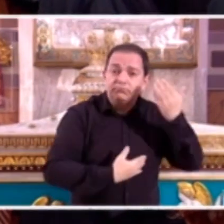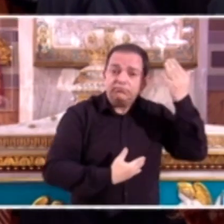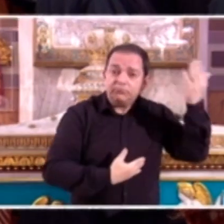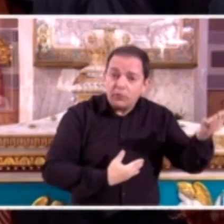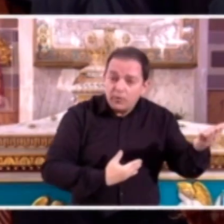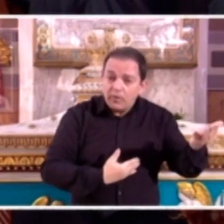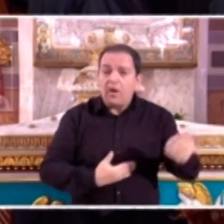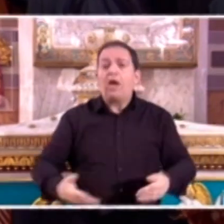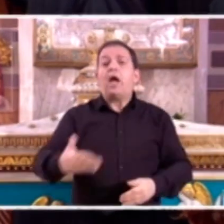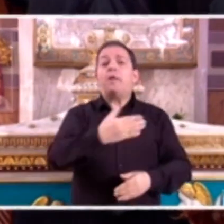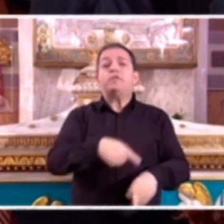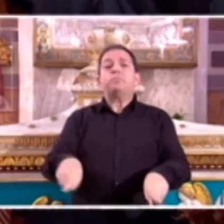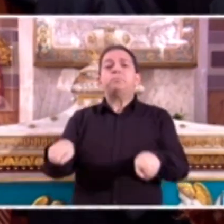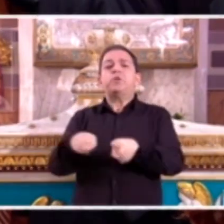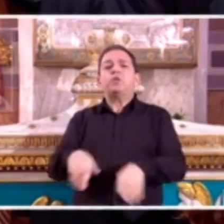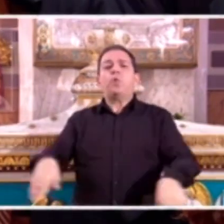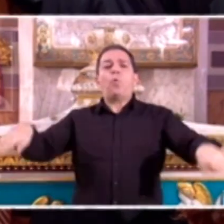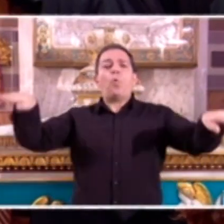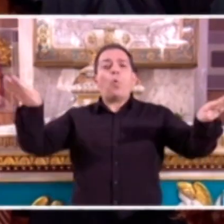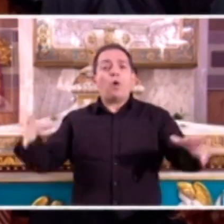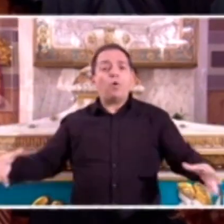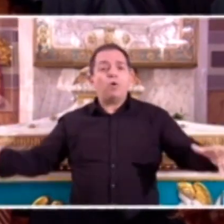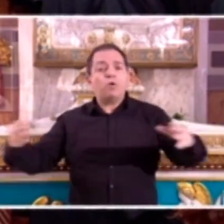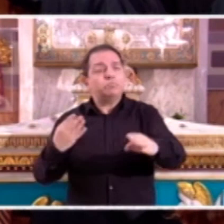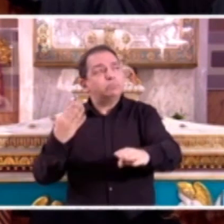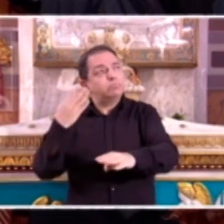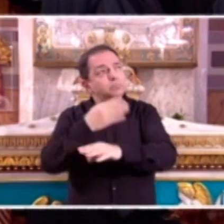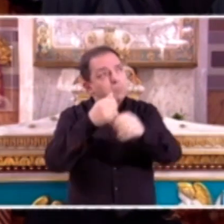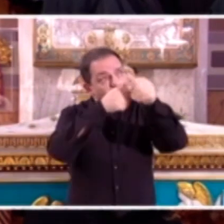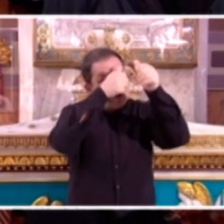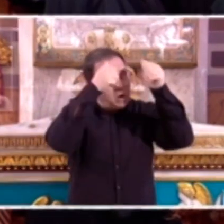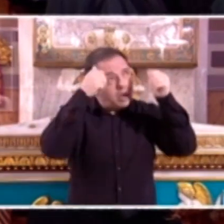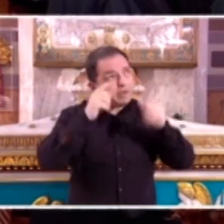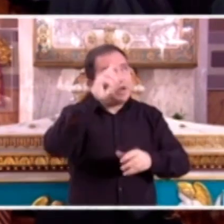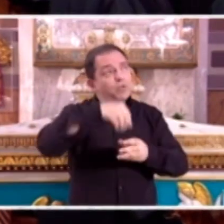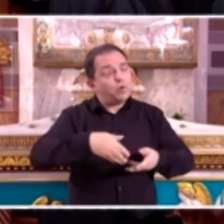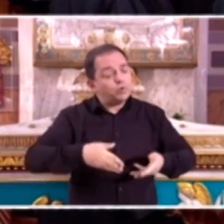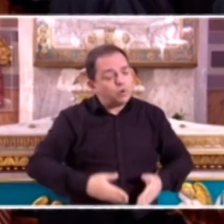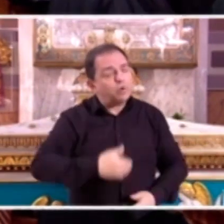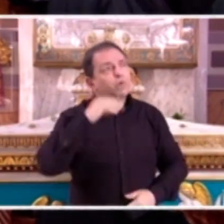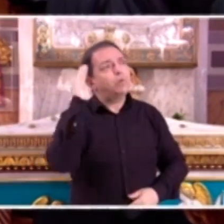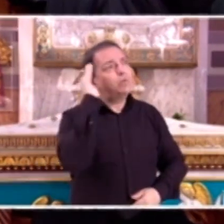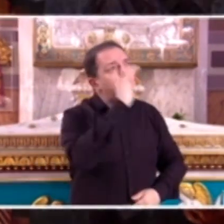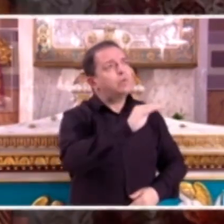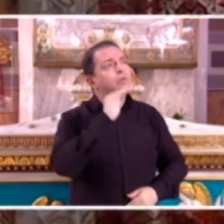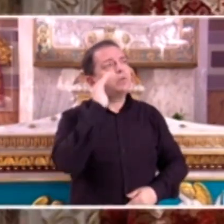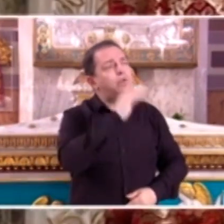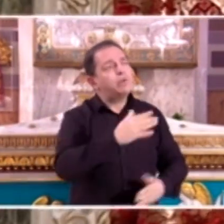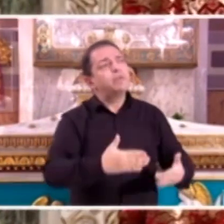ευαγγελίζεται, διό και ημί συναυτό τη Θεοτόκο βοήσομε.